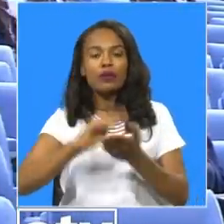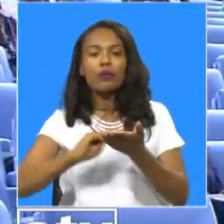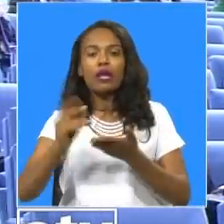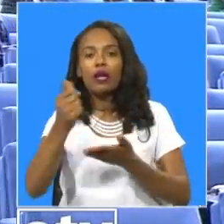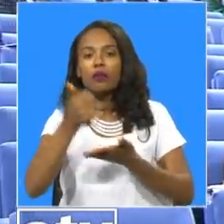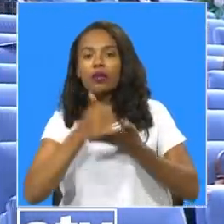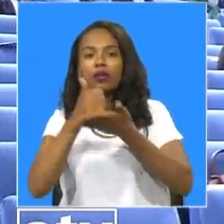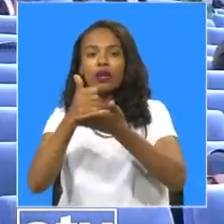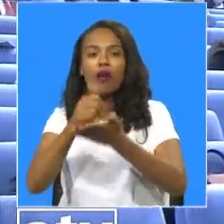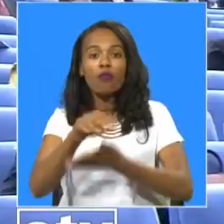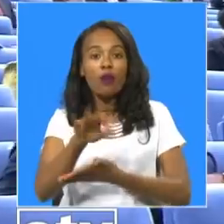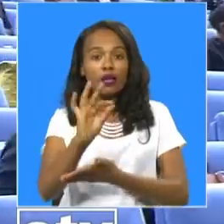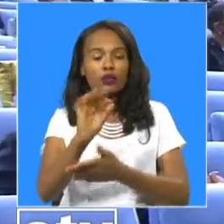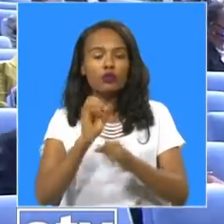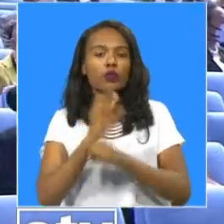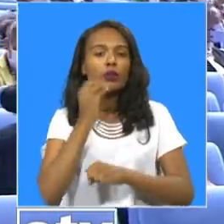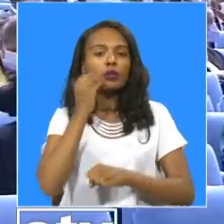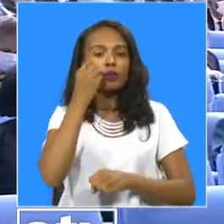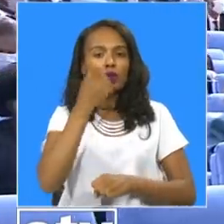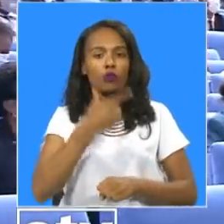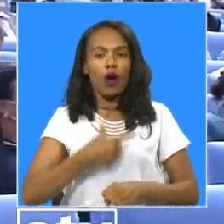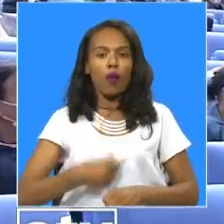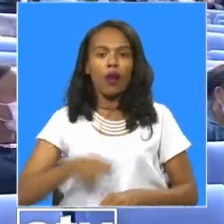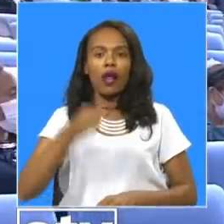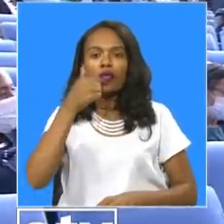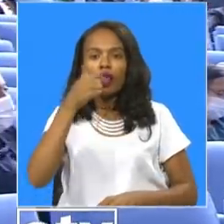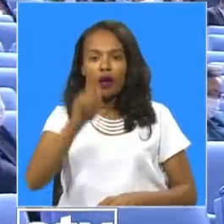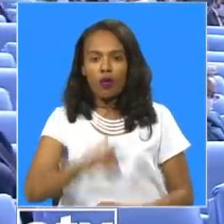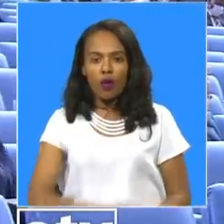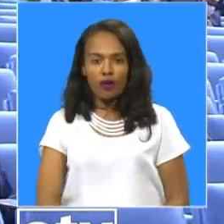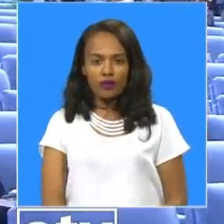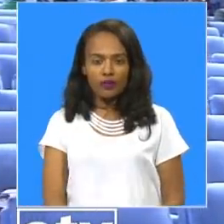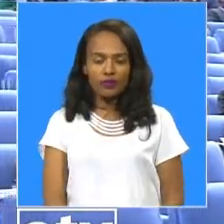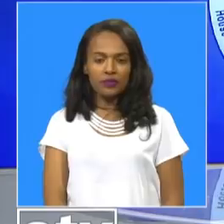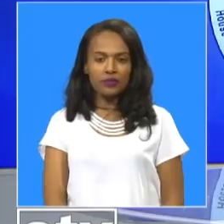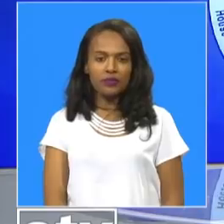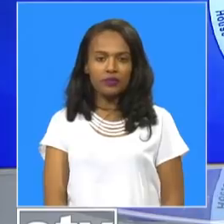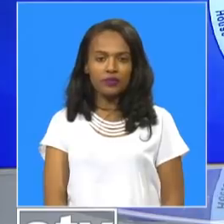ብር ድጋፍ ማግኘቱንም ለምክር ቤቱ አባላት ተናግረዋል።